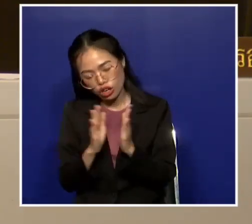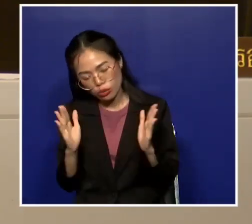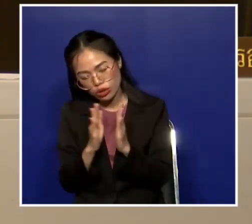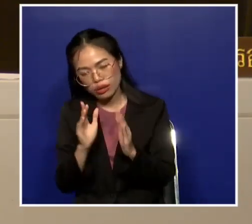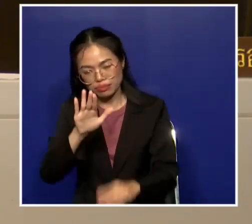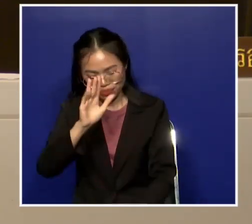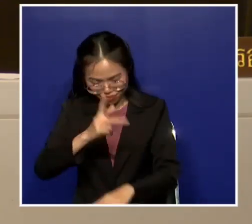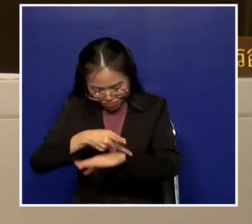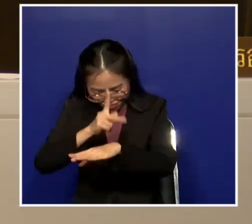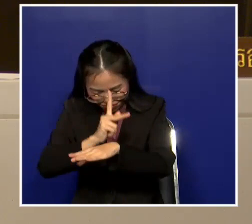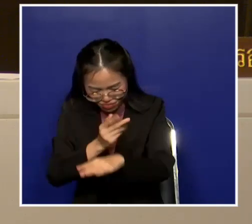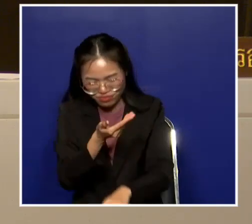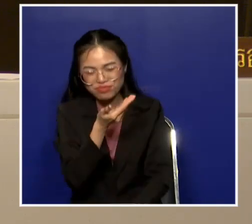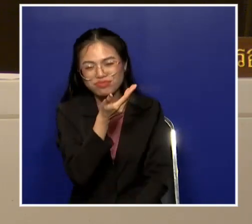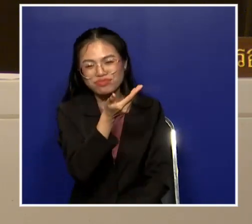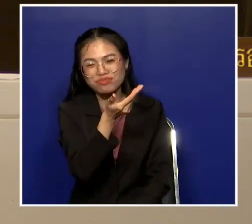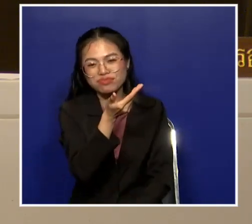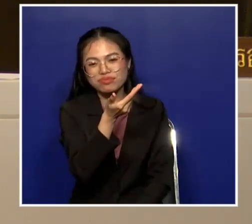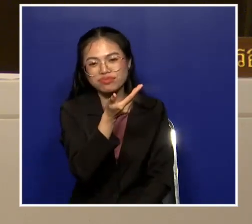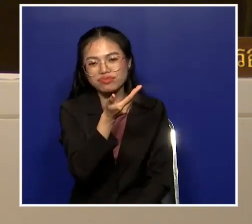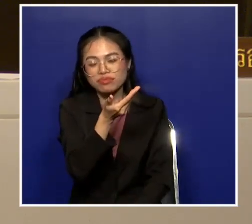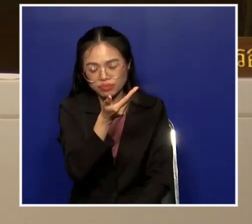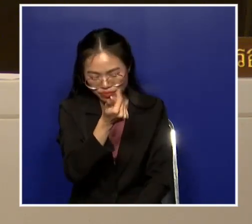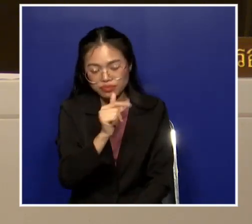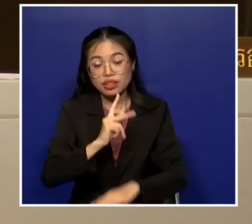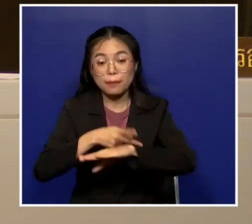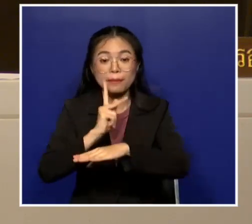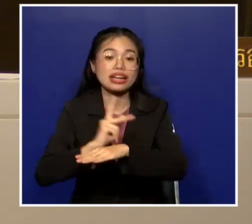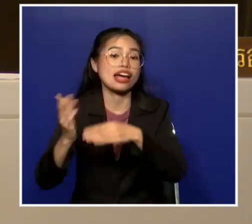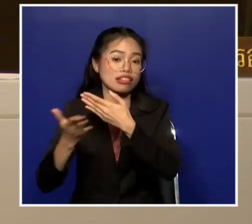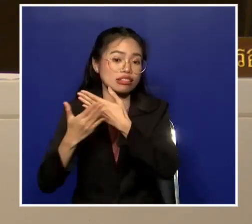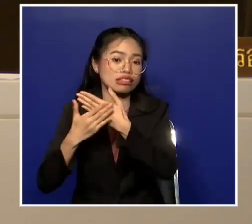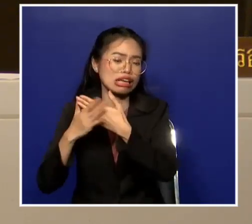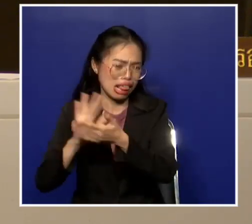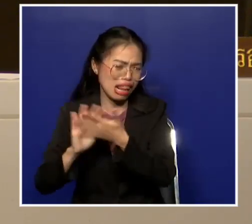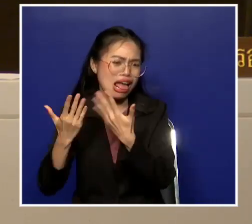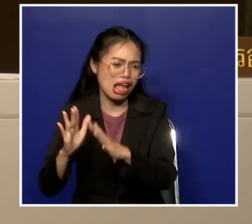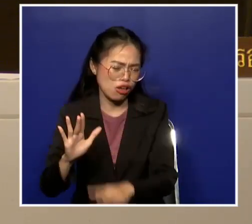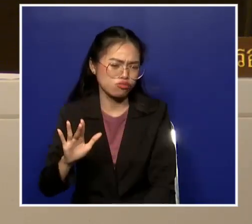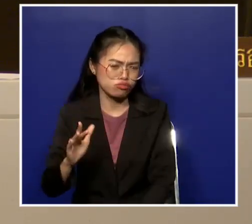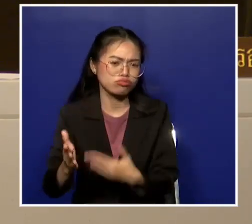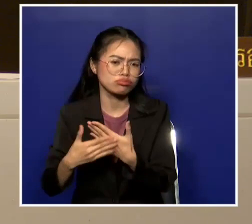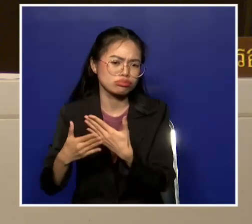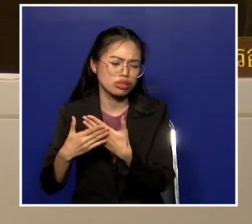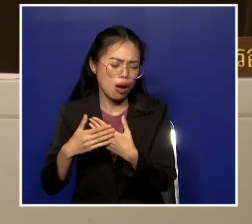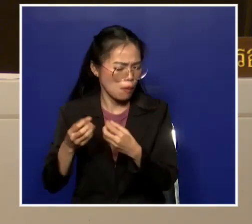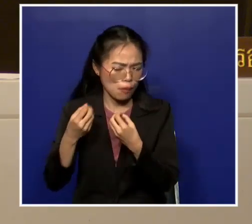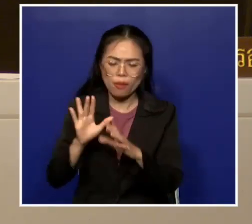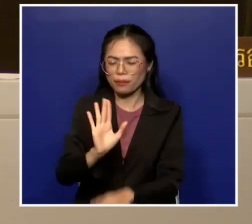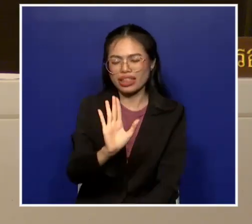ขออนุญาต ความจริงแล้วผมได้มีการเตือนท่านสรัญวุฒิไปแล้วนะครับผมก็ไม่ได้ปล่อย